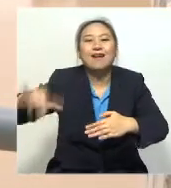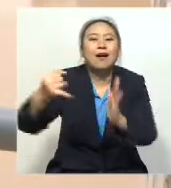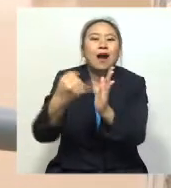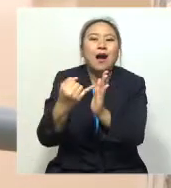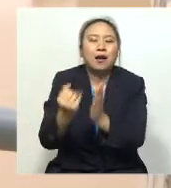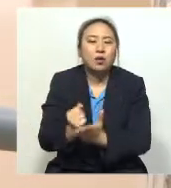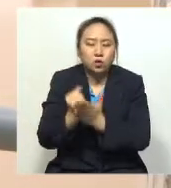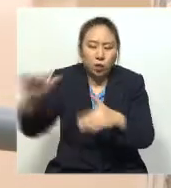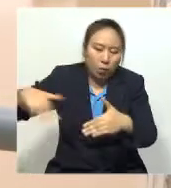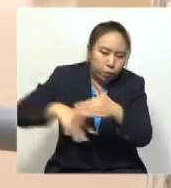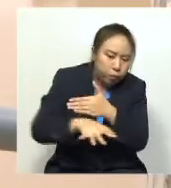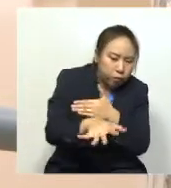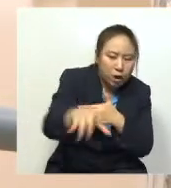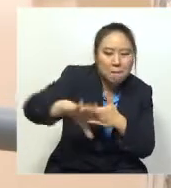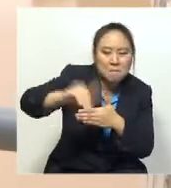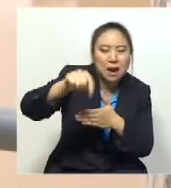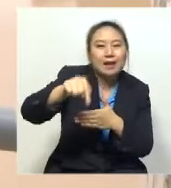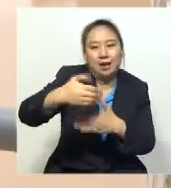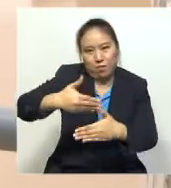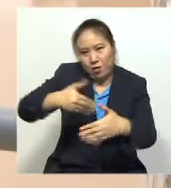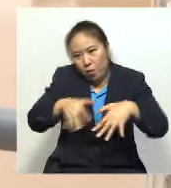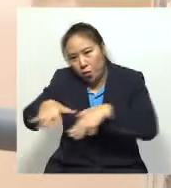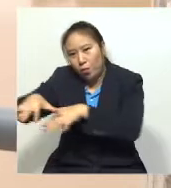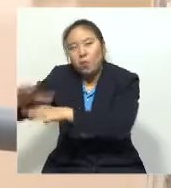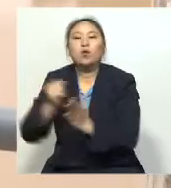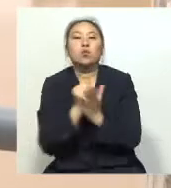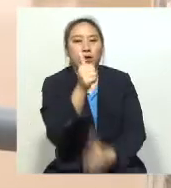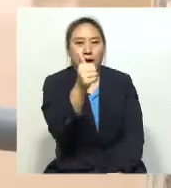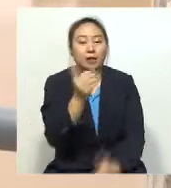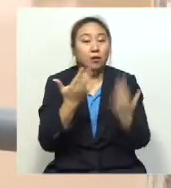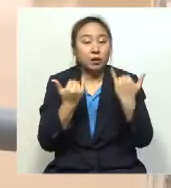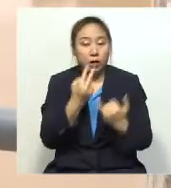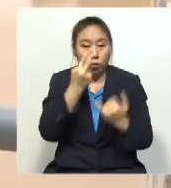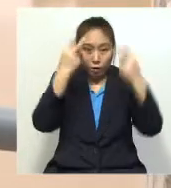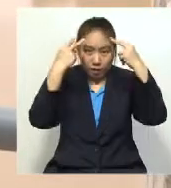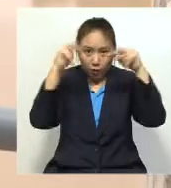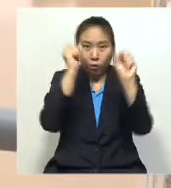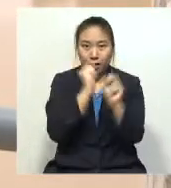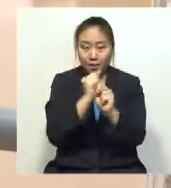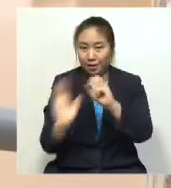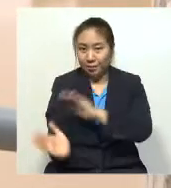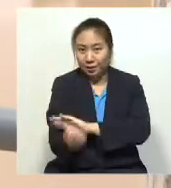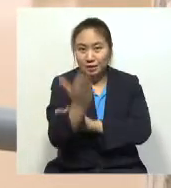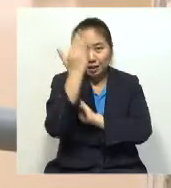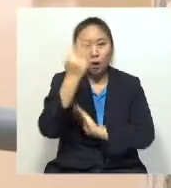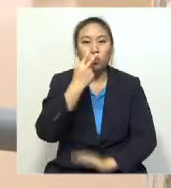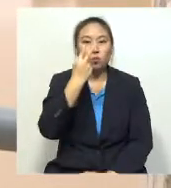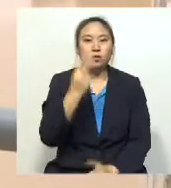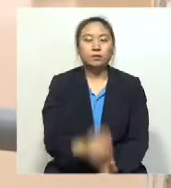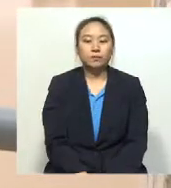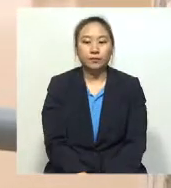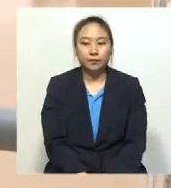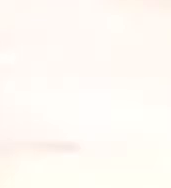จะเข้าไปในตัวเมืองได้เป็นอย่างดีแต่ก่อนอื่นไปติดตามภารกิจนายกของท่านนายกรัฐมนตรีตั้งแต่ช่วงเช้าก่อนค่ะ